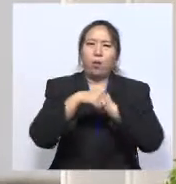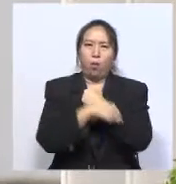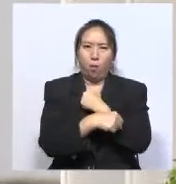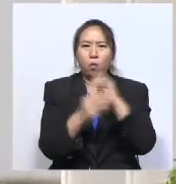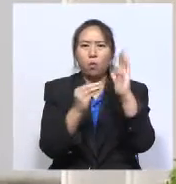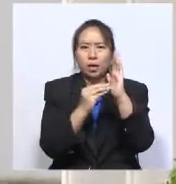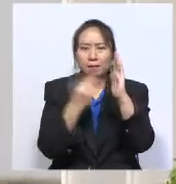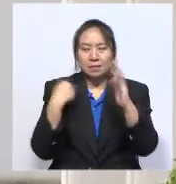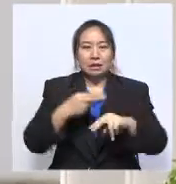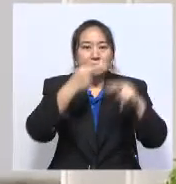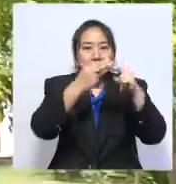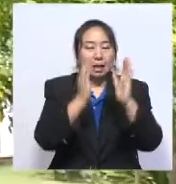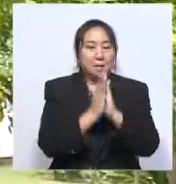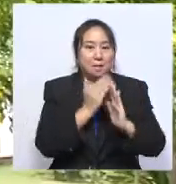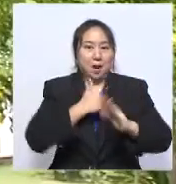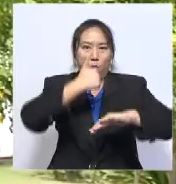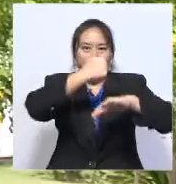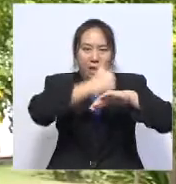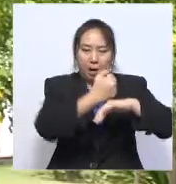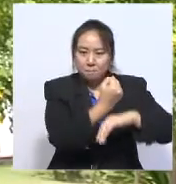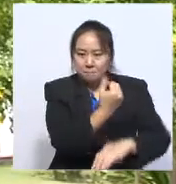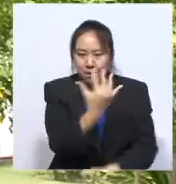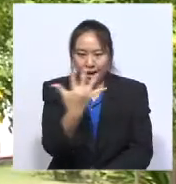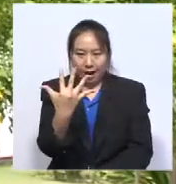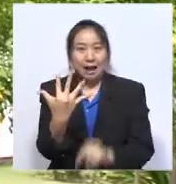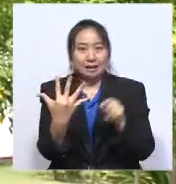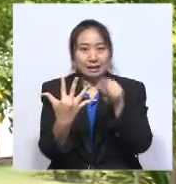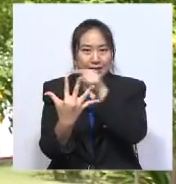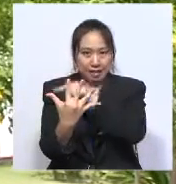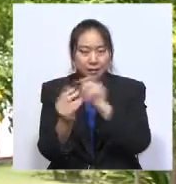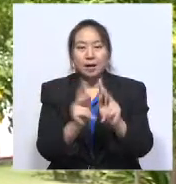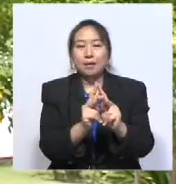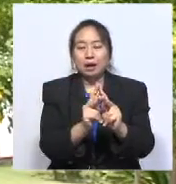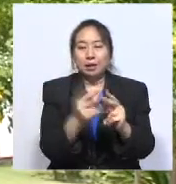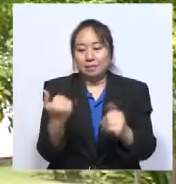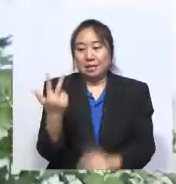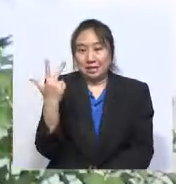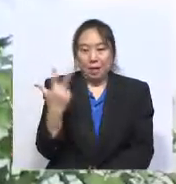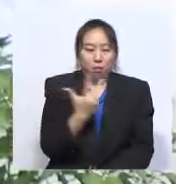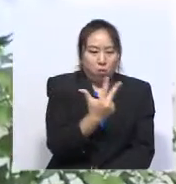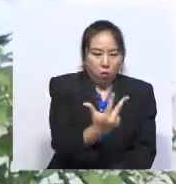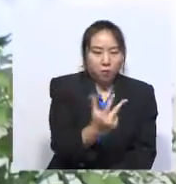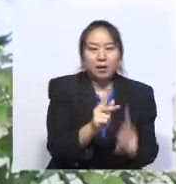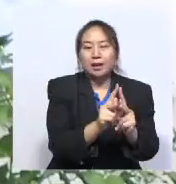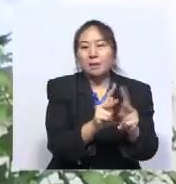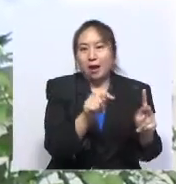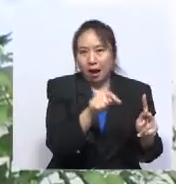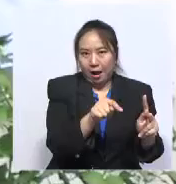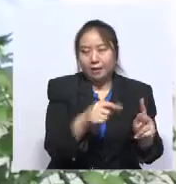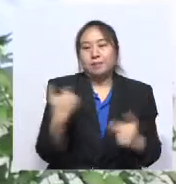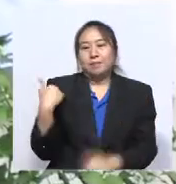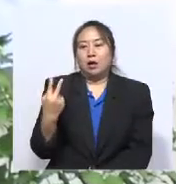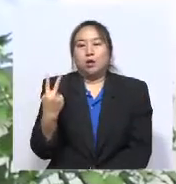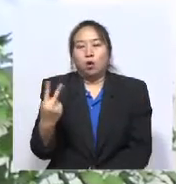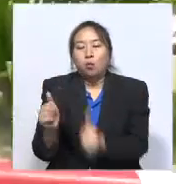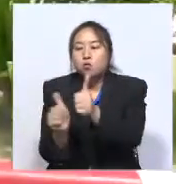ยมีชื่อพระชั้นผู้ใหญ่5รูปซึ่งใน5รูปเป็นกรรมการมหาเถรสมาคม3รูปเป็นระดับผู้ช่วยเจ้าอาวาสวัดหลวงอีก2รู